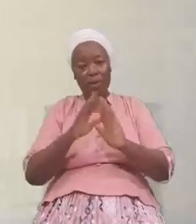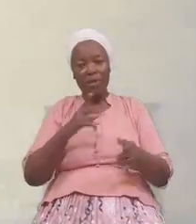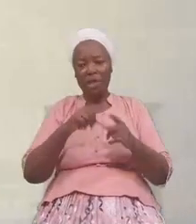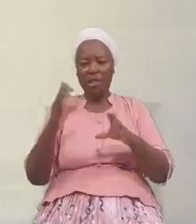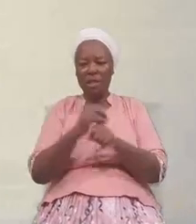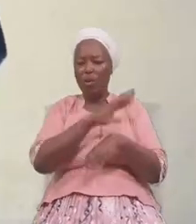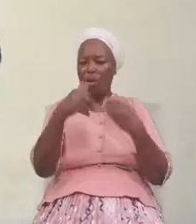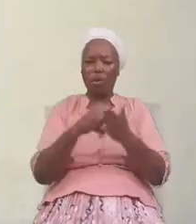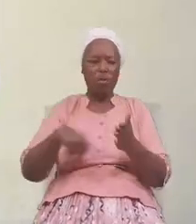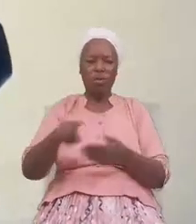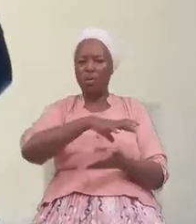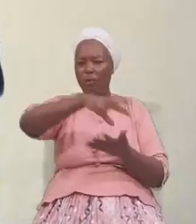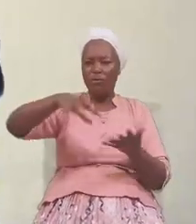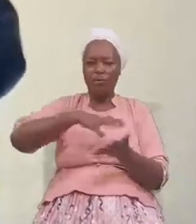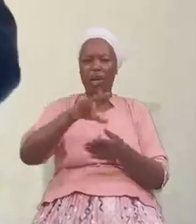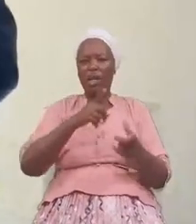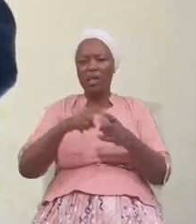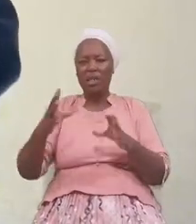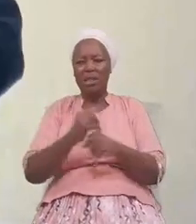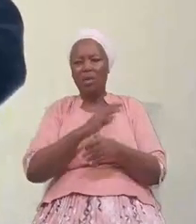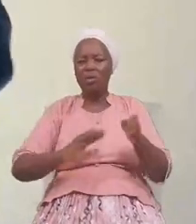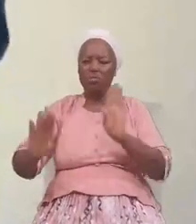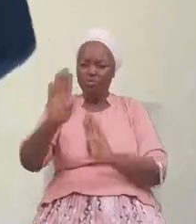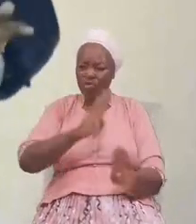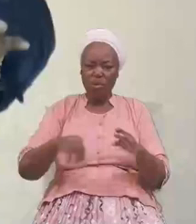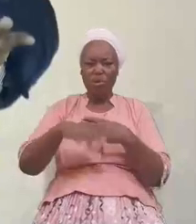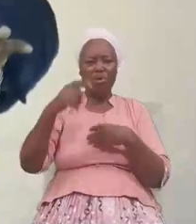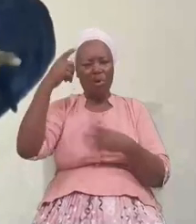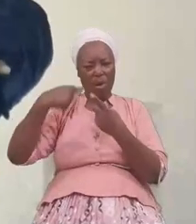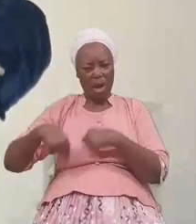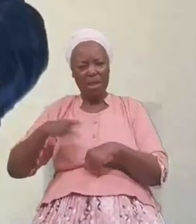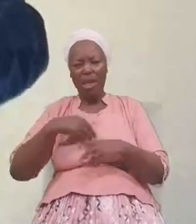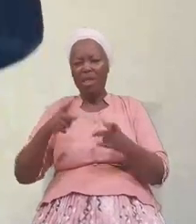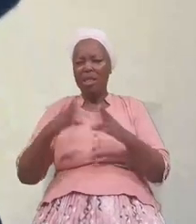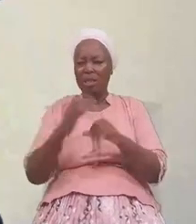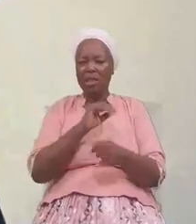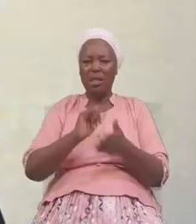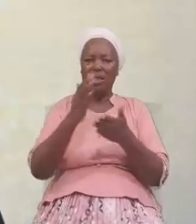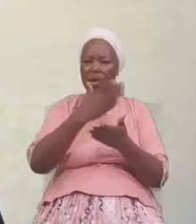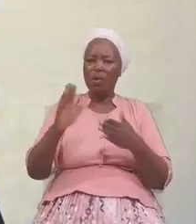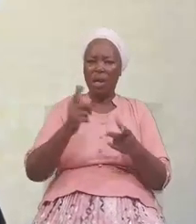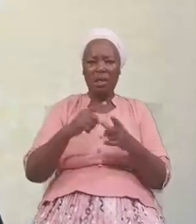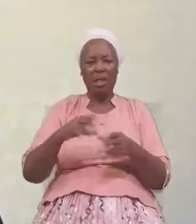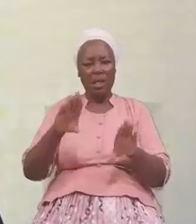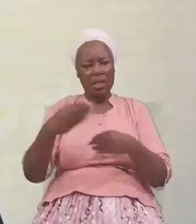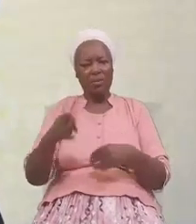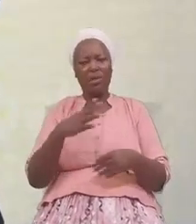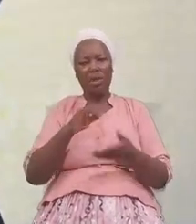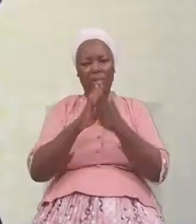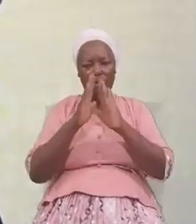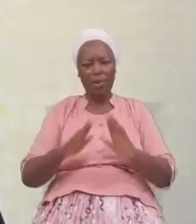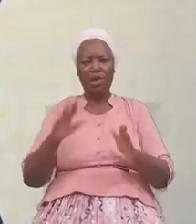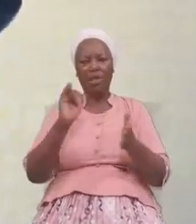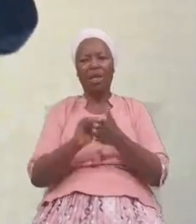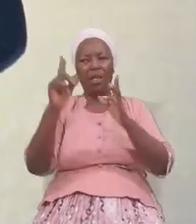va ôter le tourment de ton cœur, il va ôter cela et il te donnera la paix qui vient